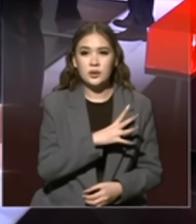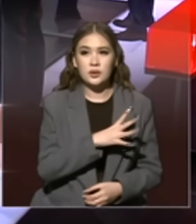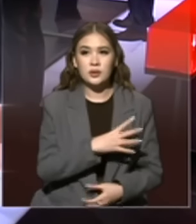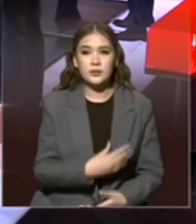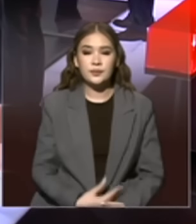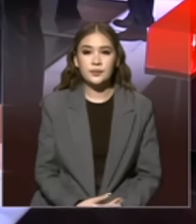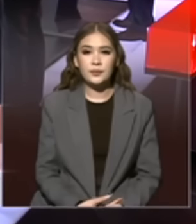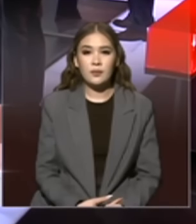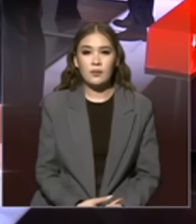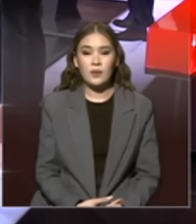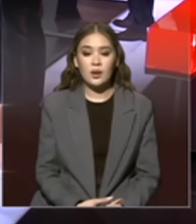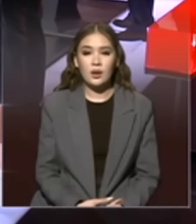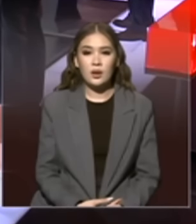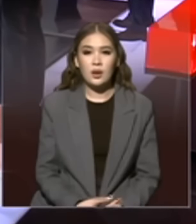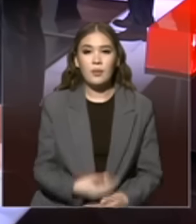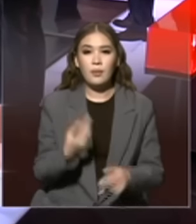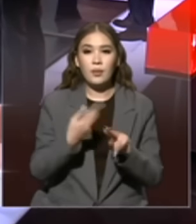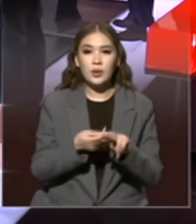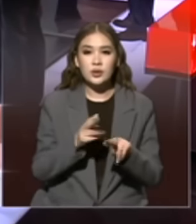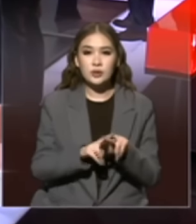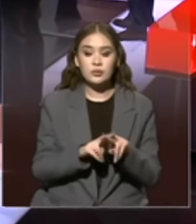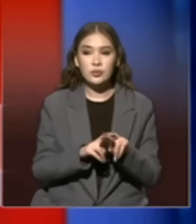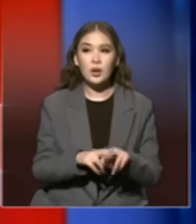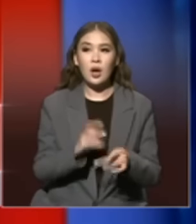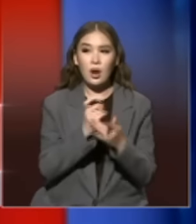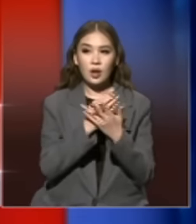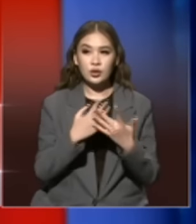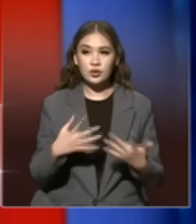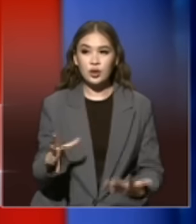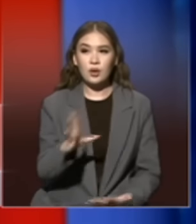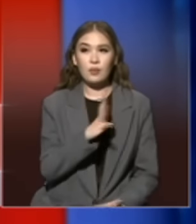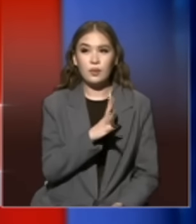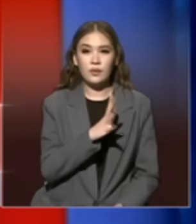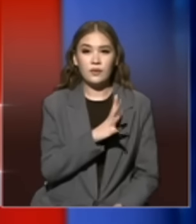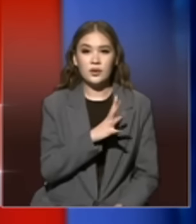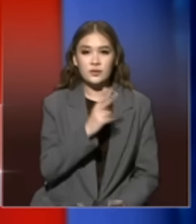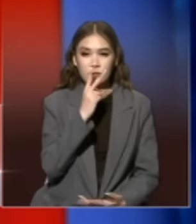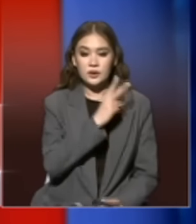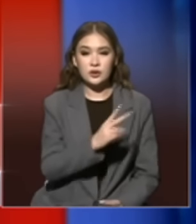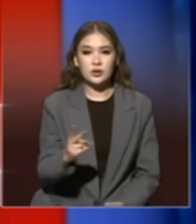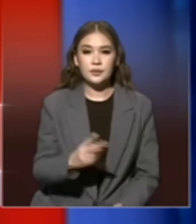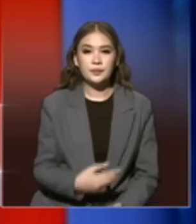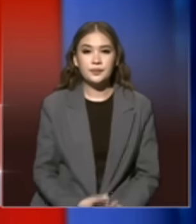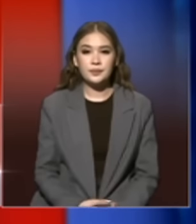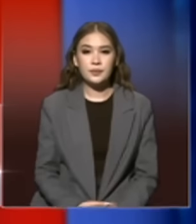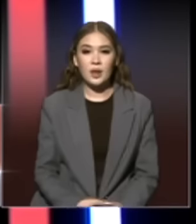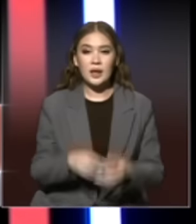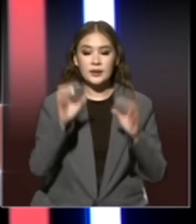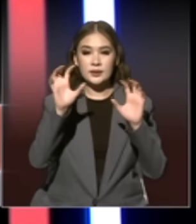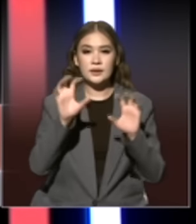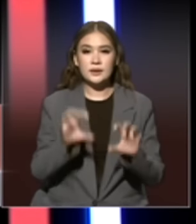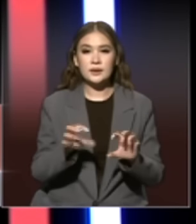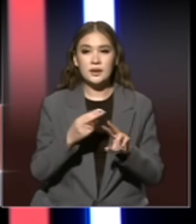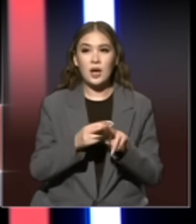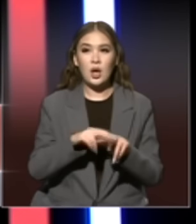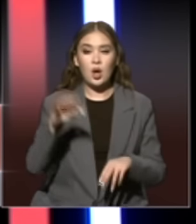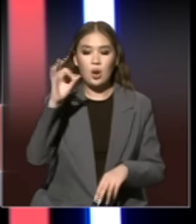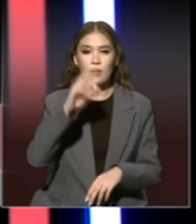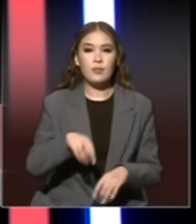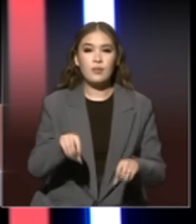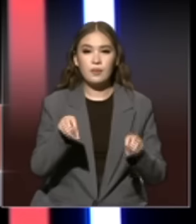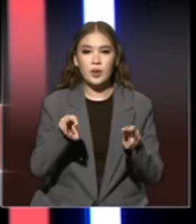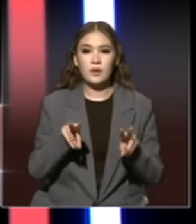мысалы. Қарап отсаңыз. Сонда әртүрлі нелерді береді ғой. Көріп отырсыз ба? Жамаледин мырза, сіз заң ғылымдарының докторы, профессорсыз ғой.